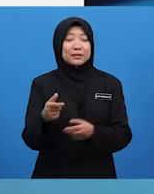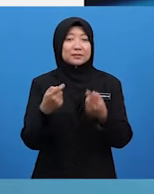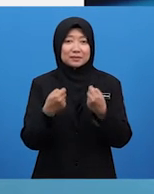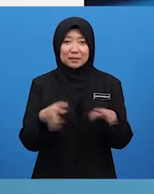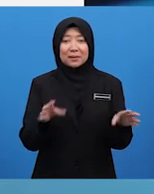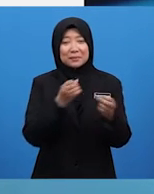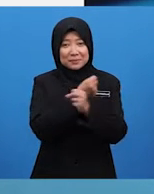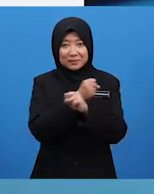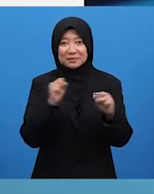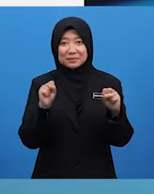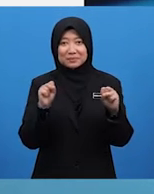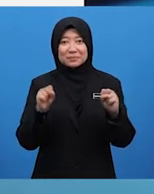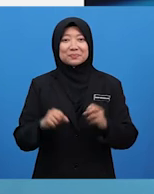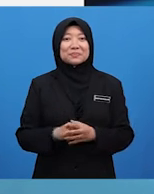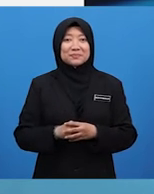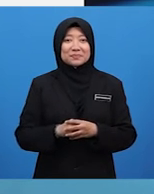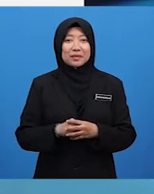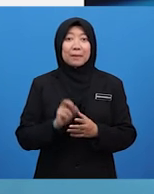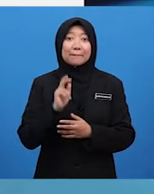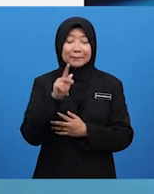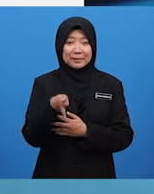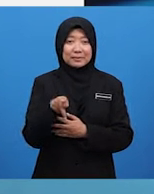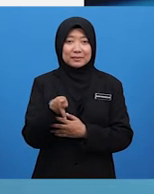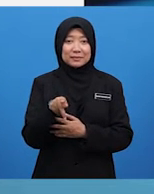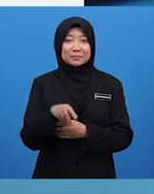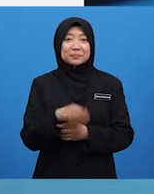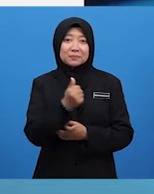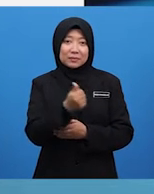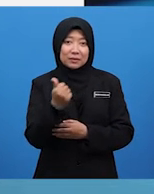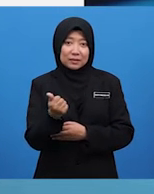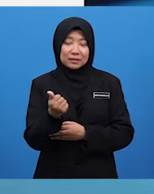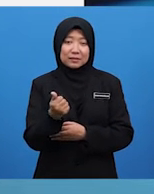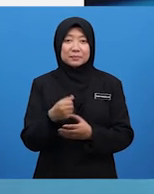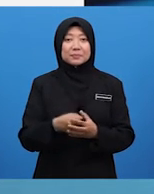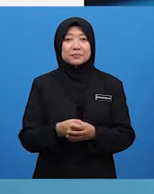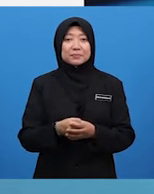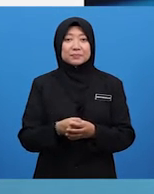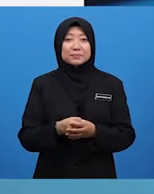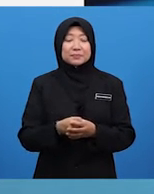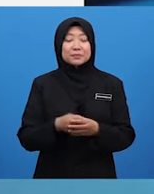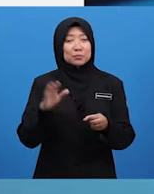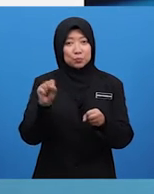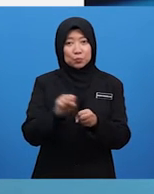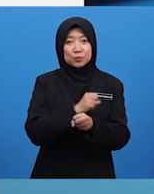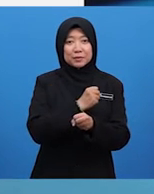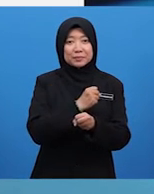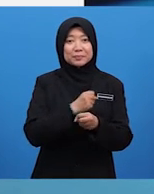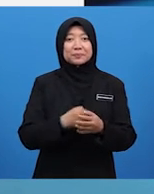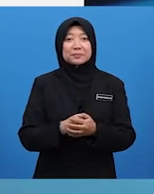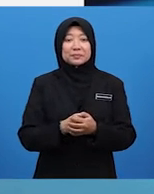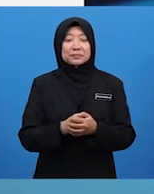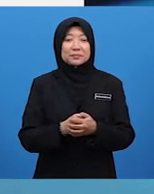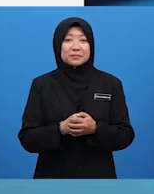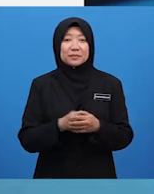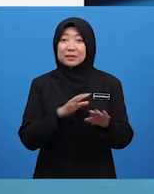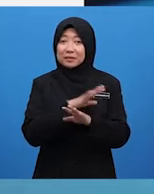telah disediakan. Pastikan juga peralatan dalam keadaan sempurna,